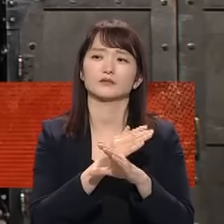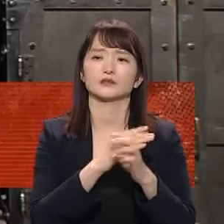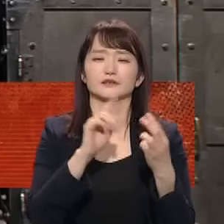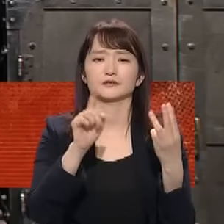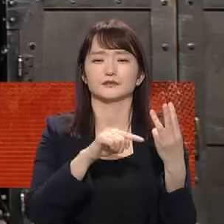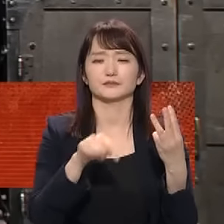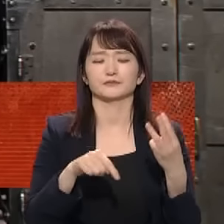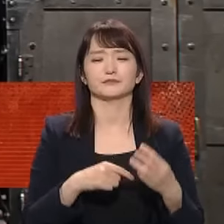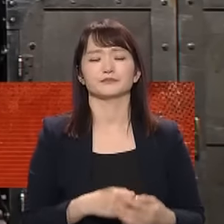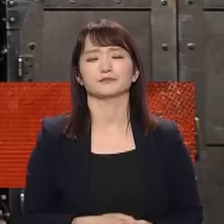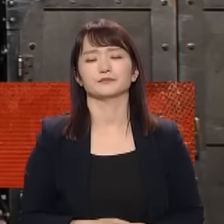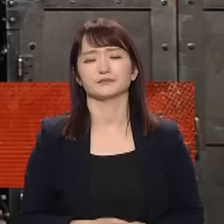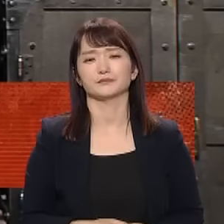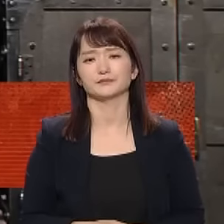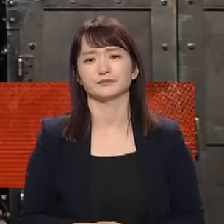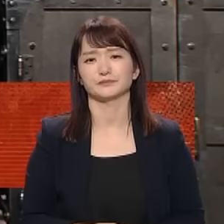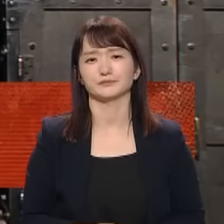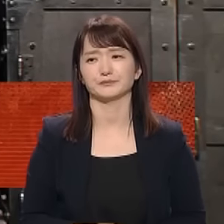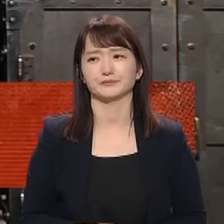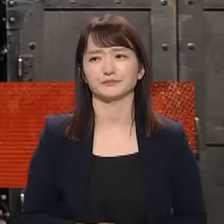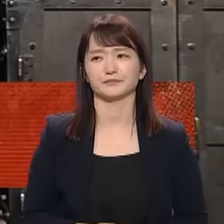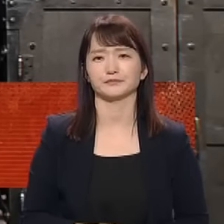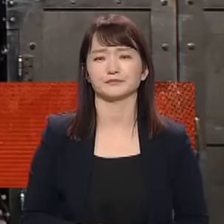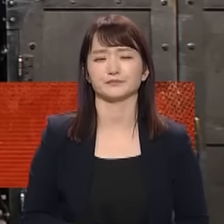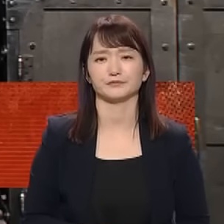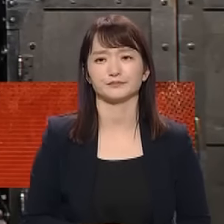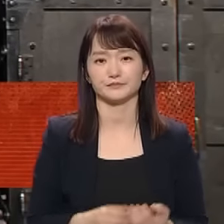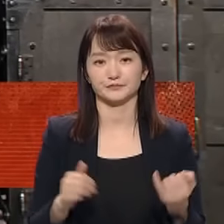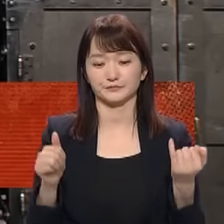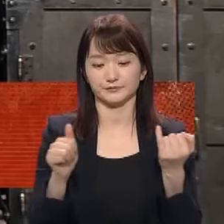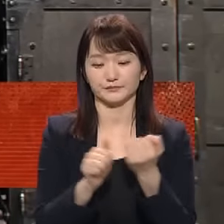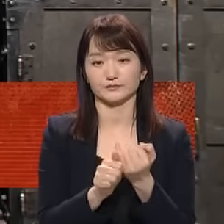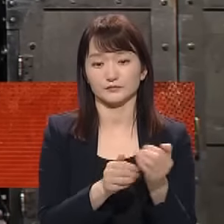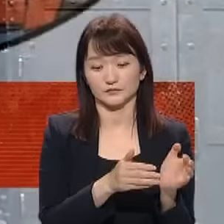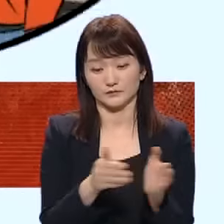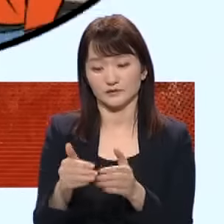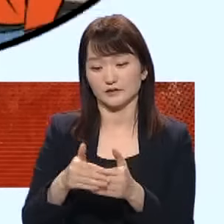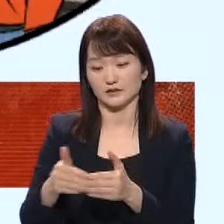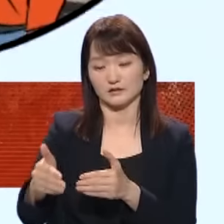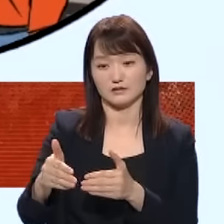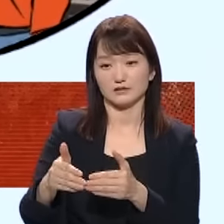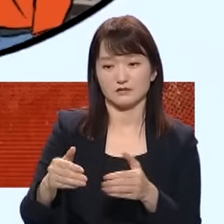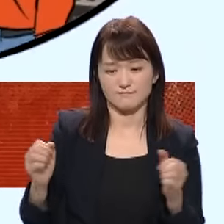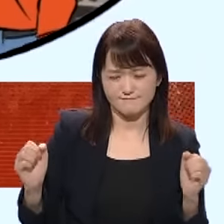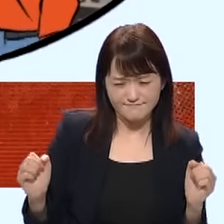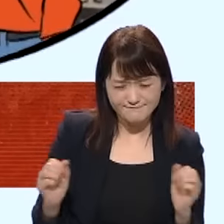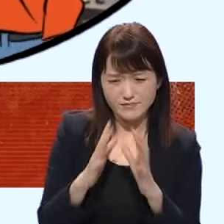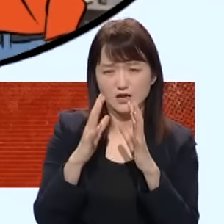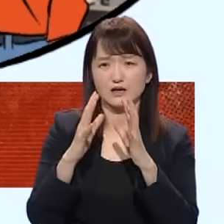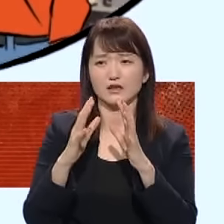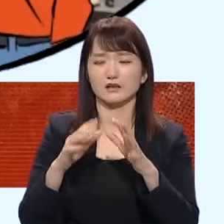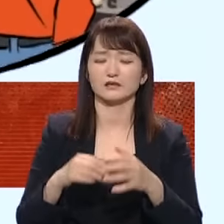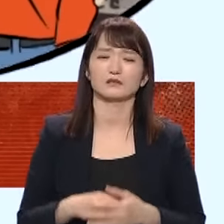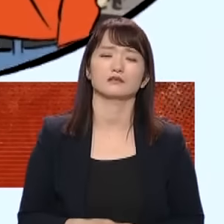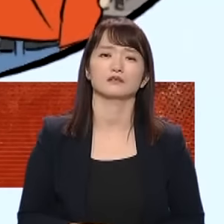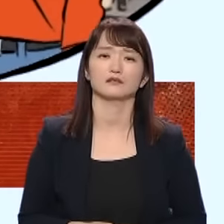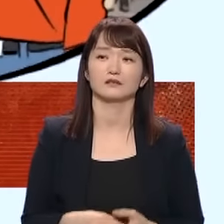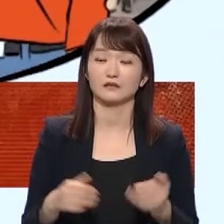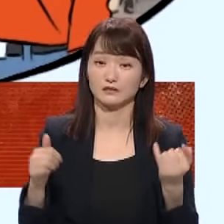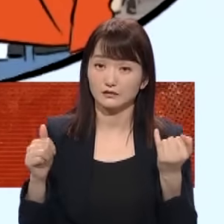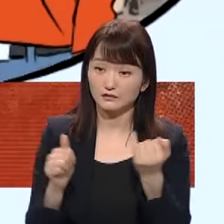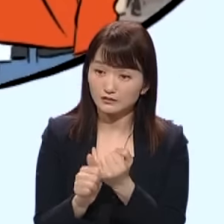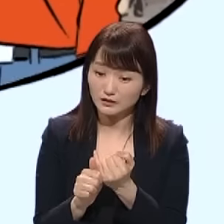자, 오윤성 교수님부터 달려보겠습니다. 글쎄요, 결혼 준비하는 과정에서 저렇게 부딪히면서 뭐 현실적으로